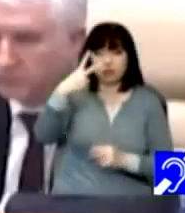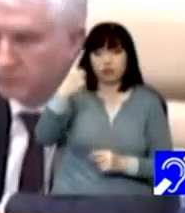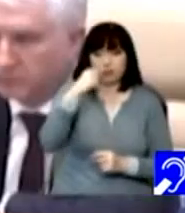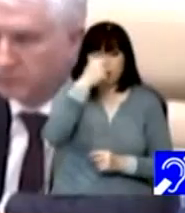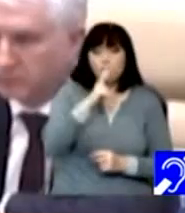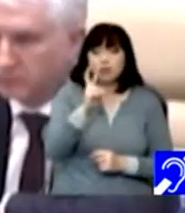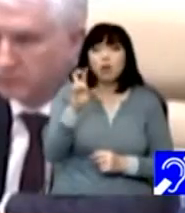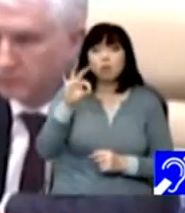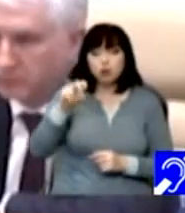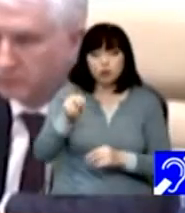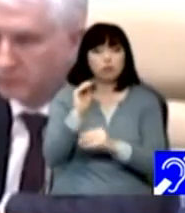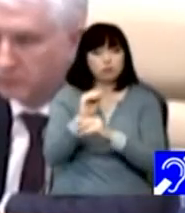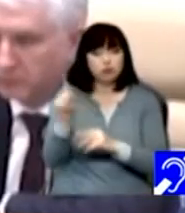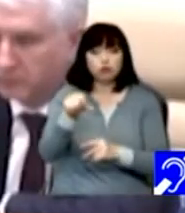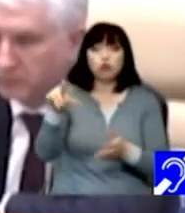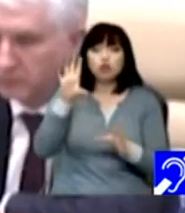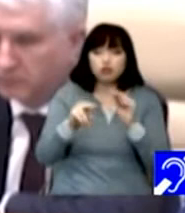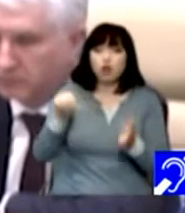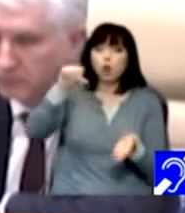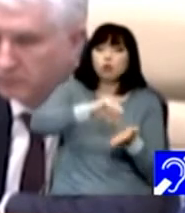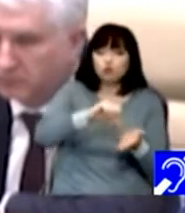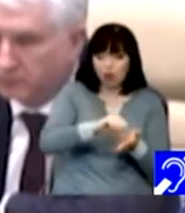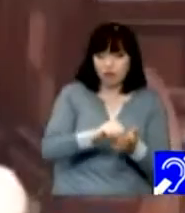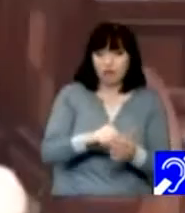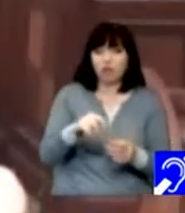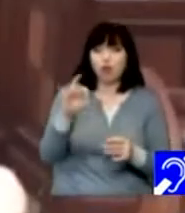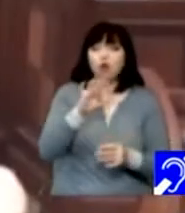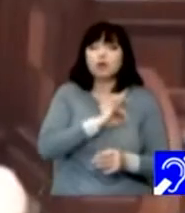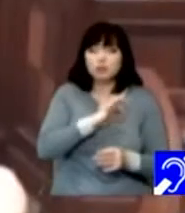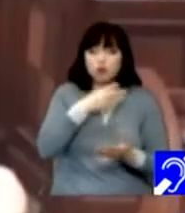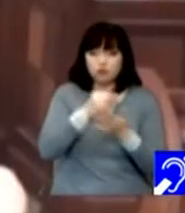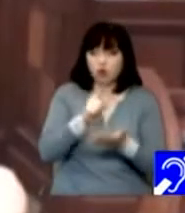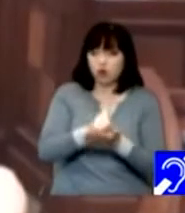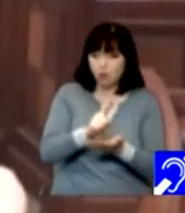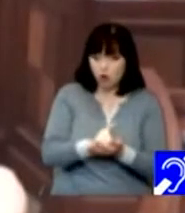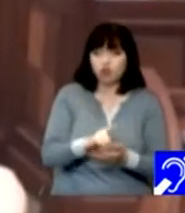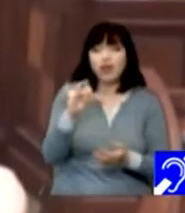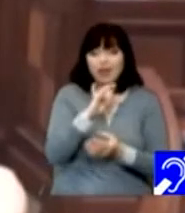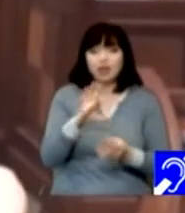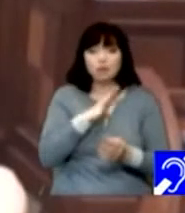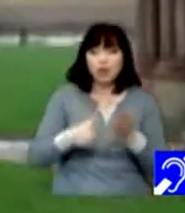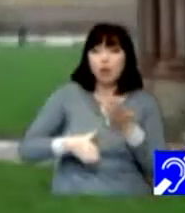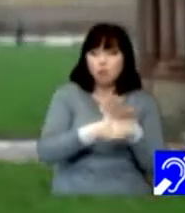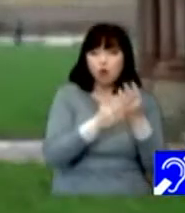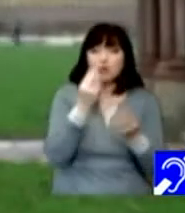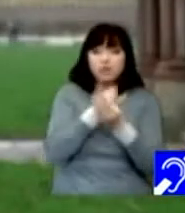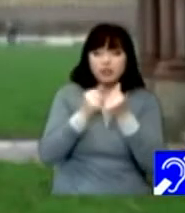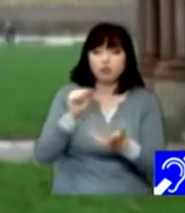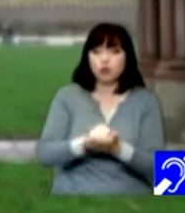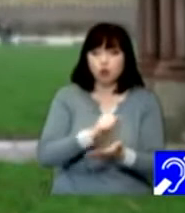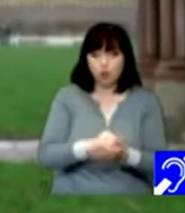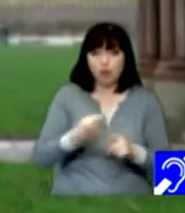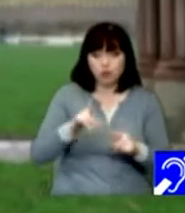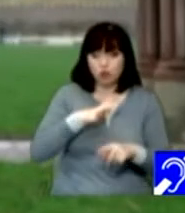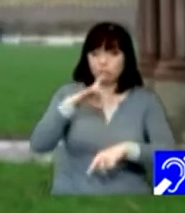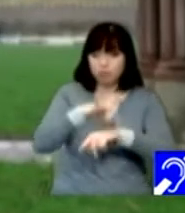Constantin Botnar este învinuit de complicitate la depășirea atribuțiilor de serviciu și instigarea la falsificarea actelor publice fapte comise în